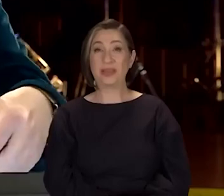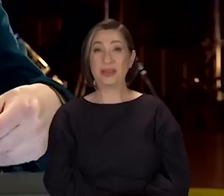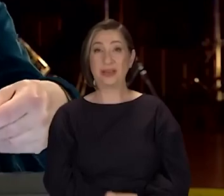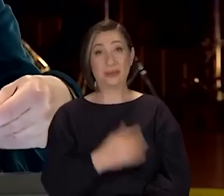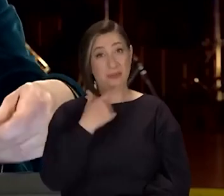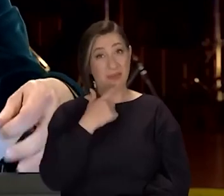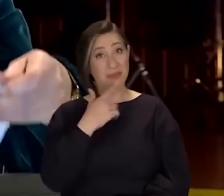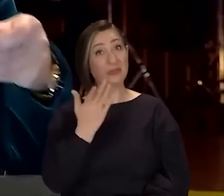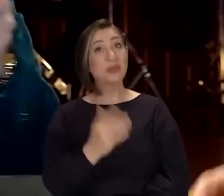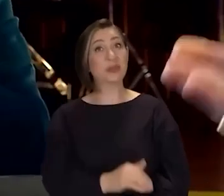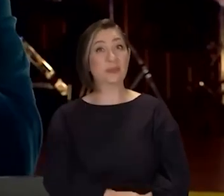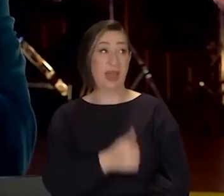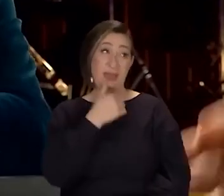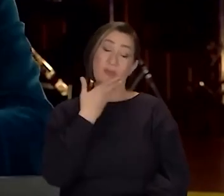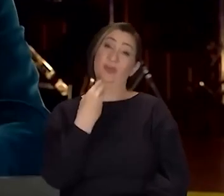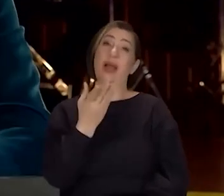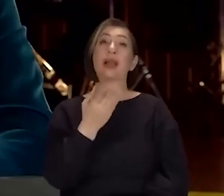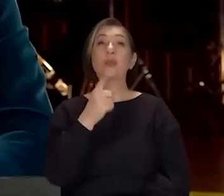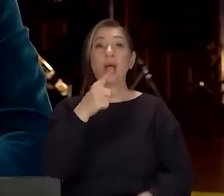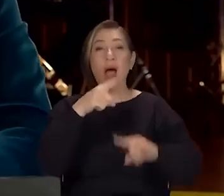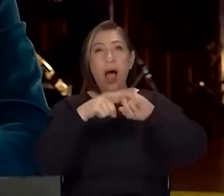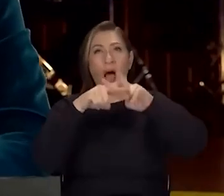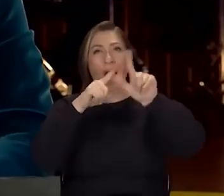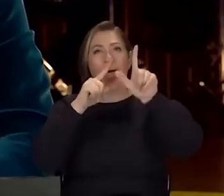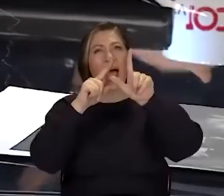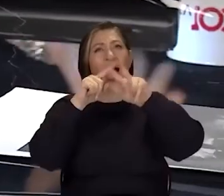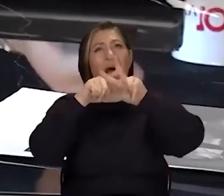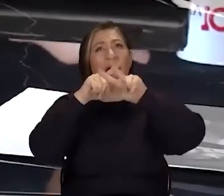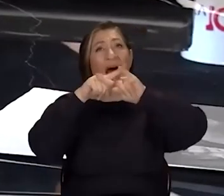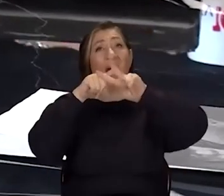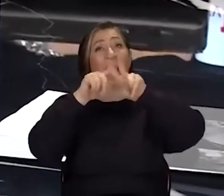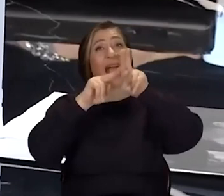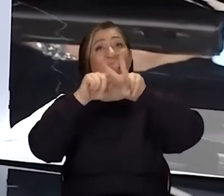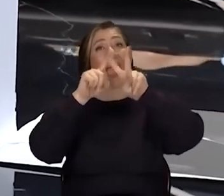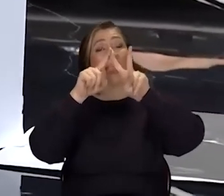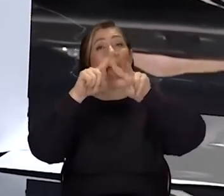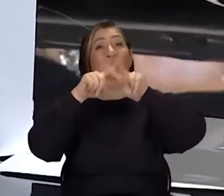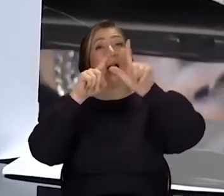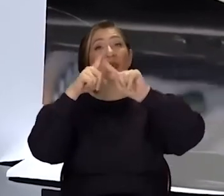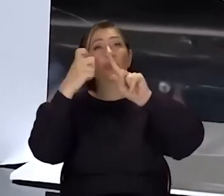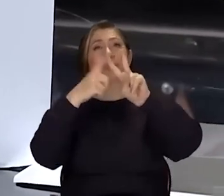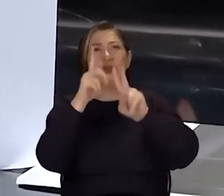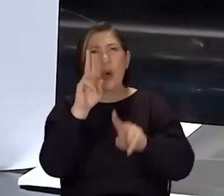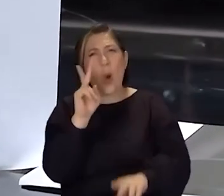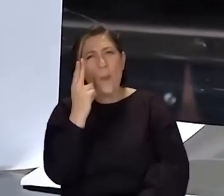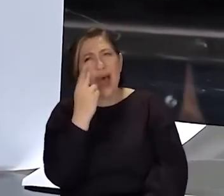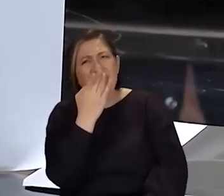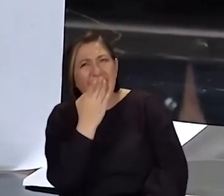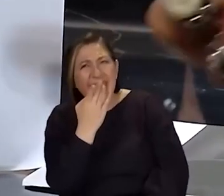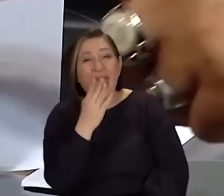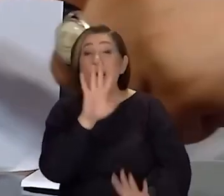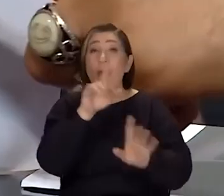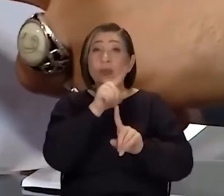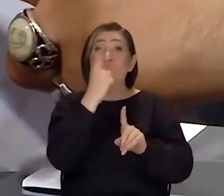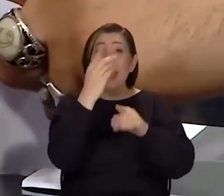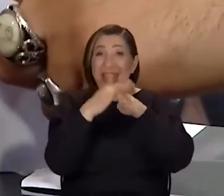Ya. Tatlı çocuk ha. Adam güzel ama. Burada Hakan Altun'la berabersin. Evet. Çok romantik bir anınız. Hayır şöyle ki hemen açıklayayım mı?